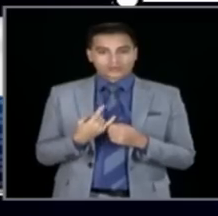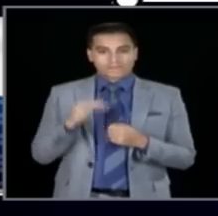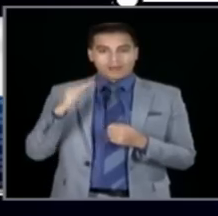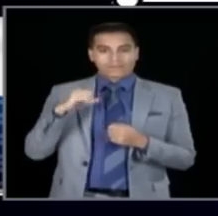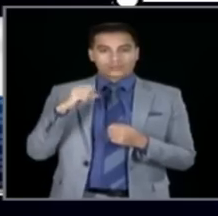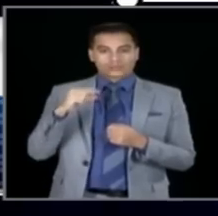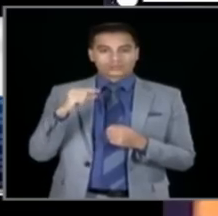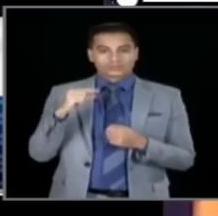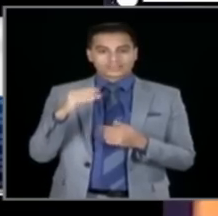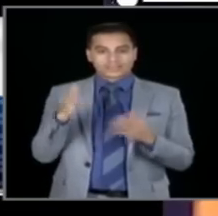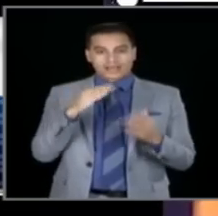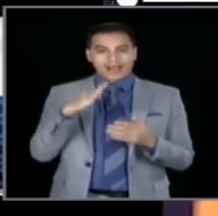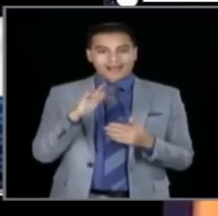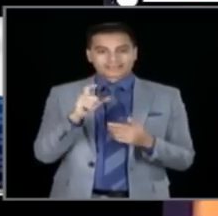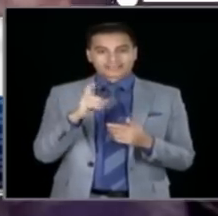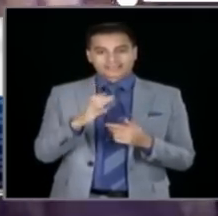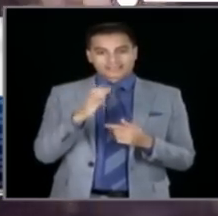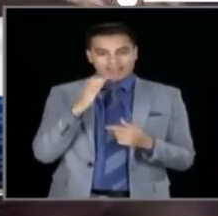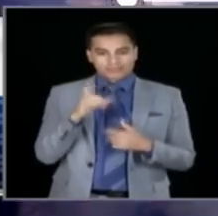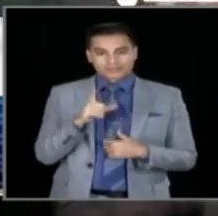حسن، إجابة صحيحة.